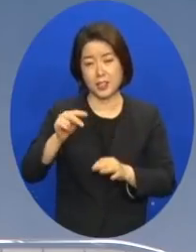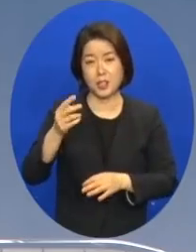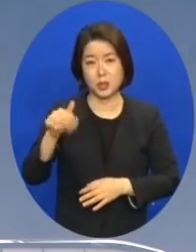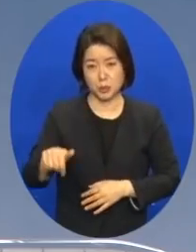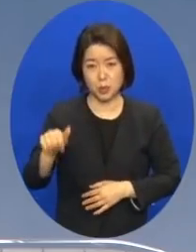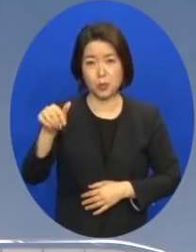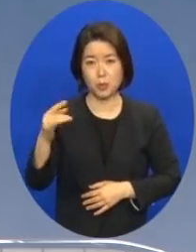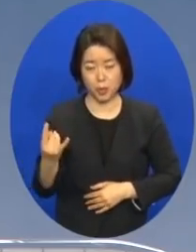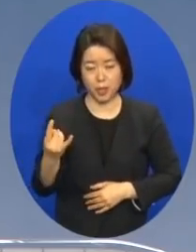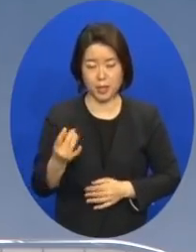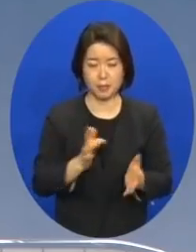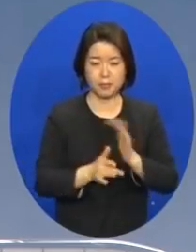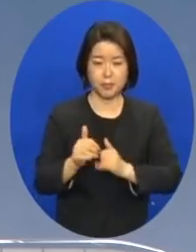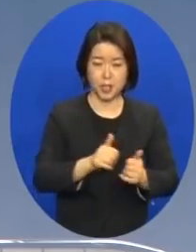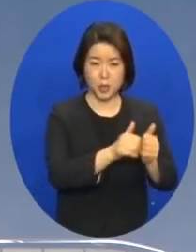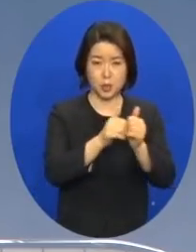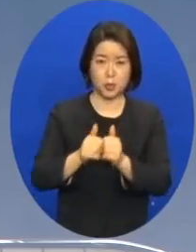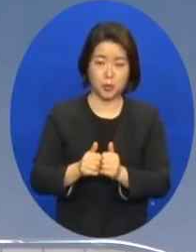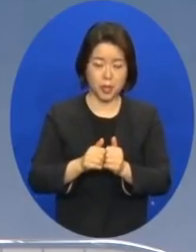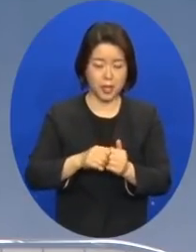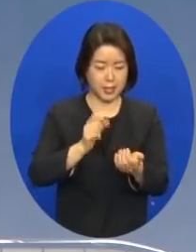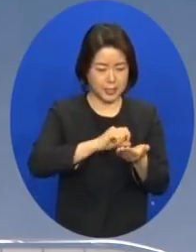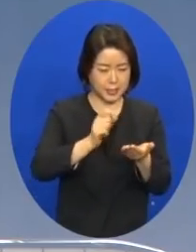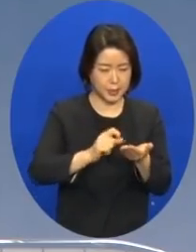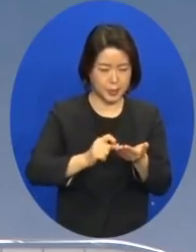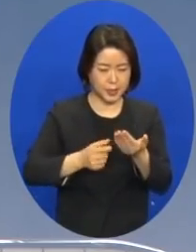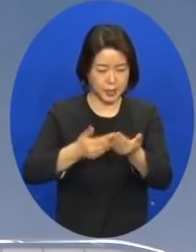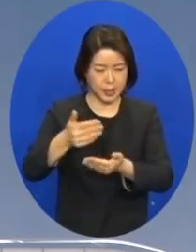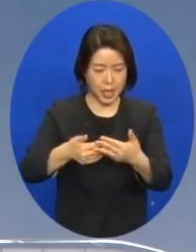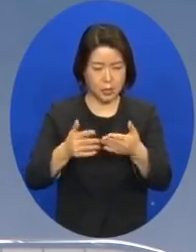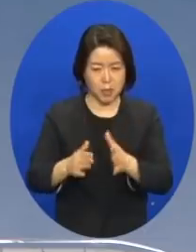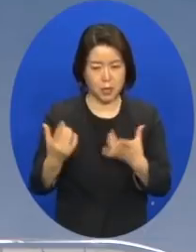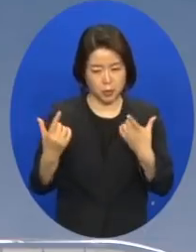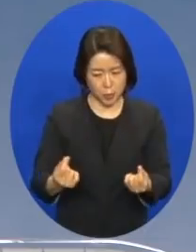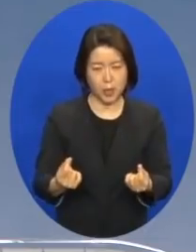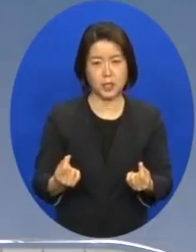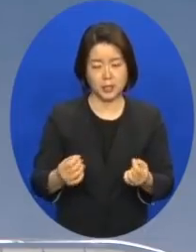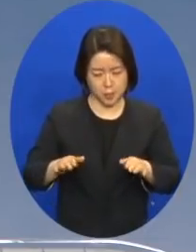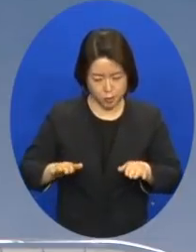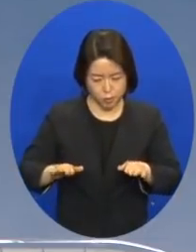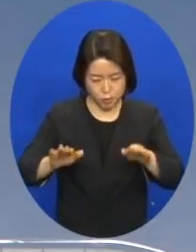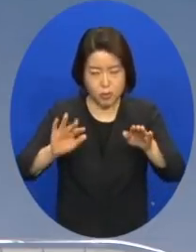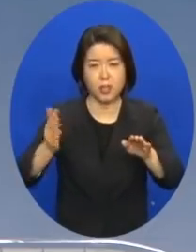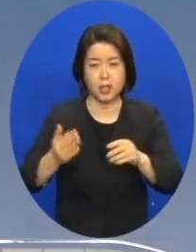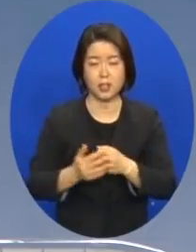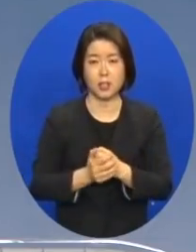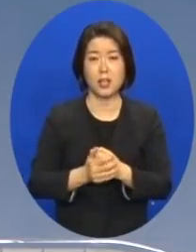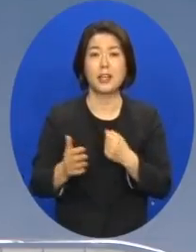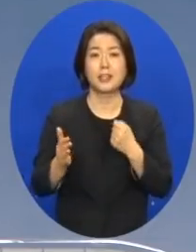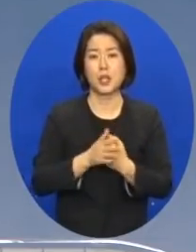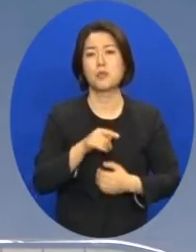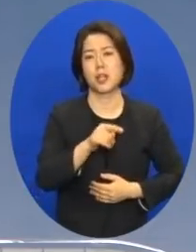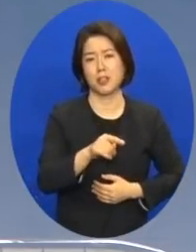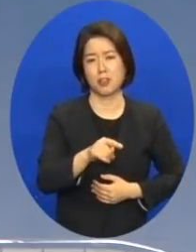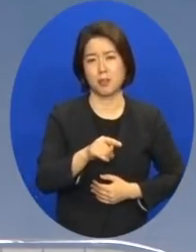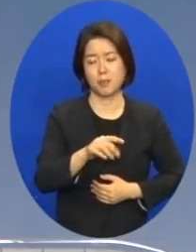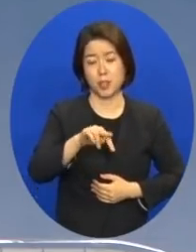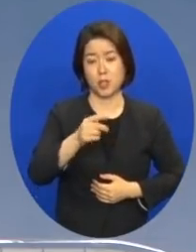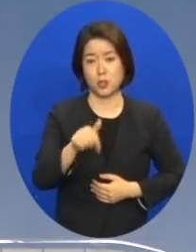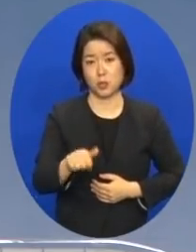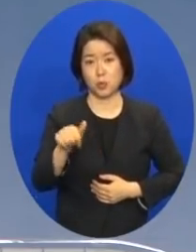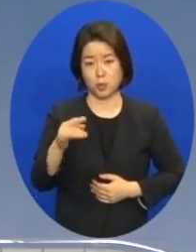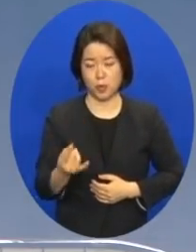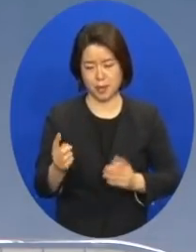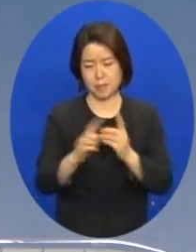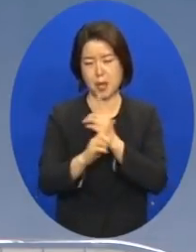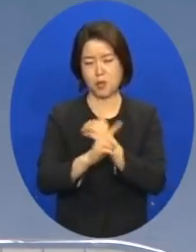일기 나눔방과 같아져야 되겠구나. 그래서 이번에 속회 리뉴얼을 하게 되고